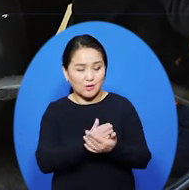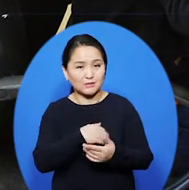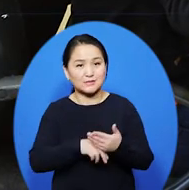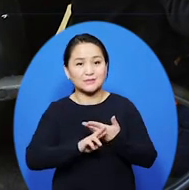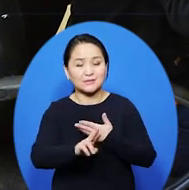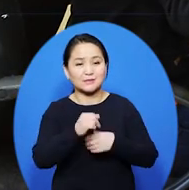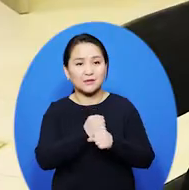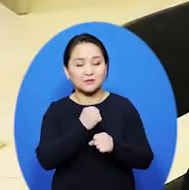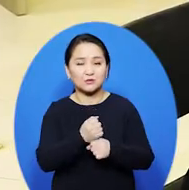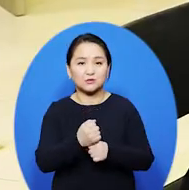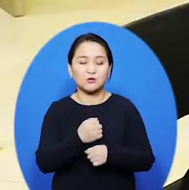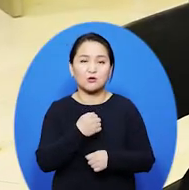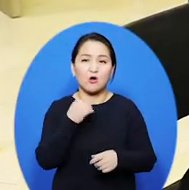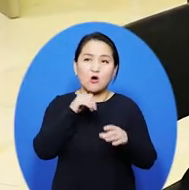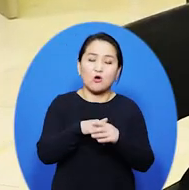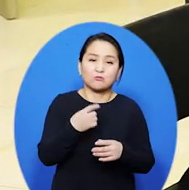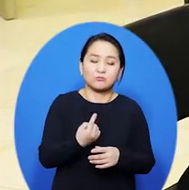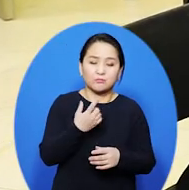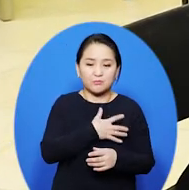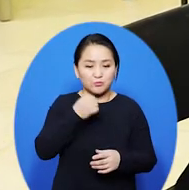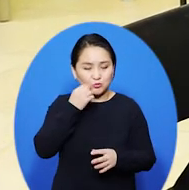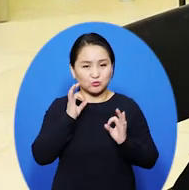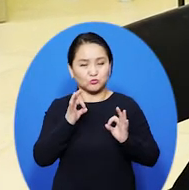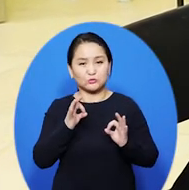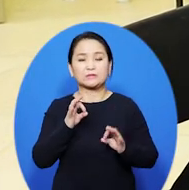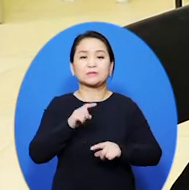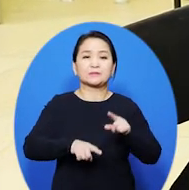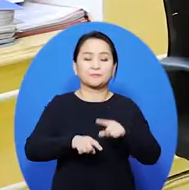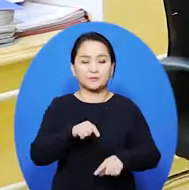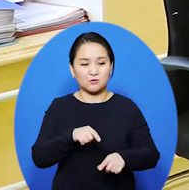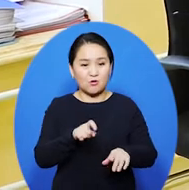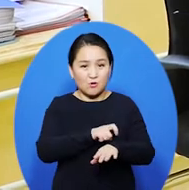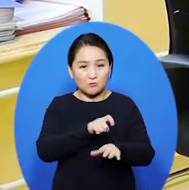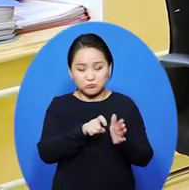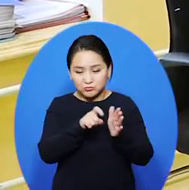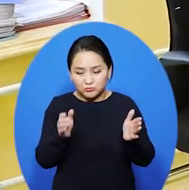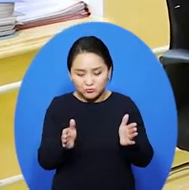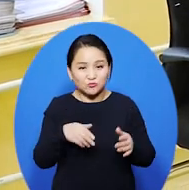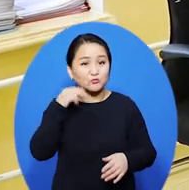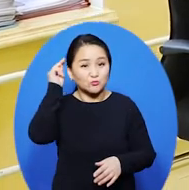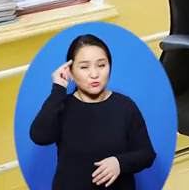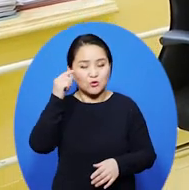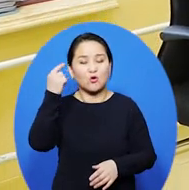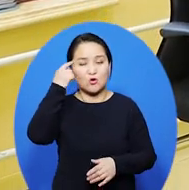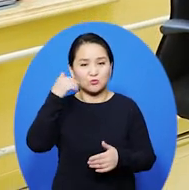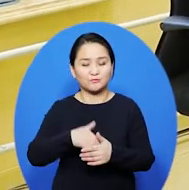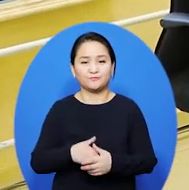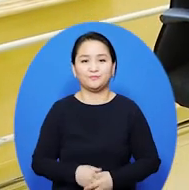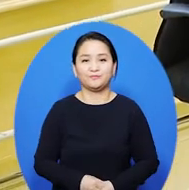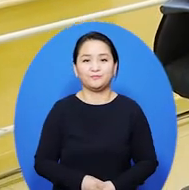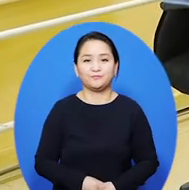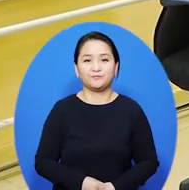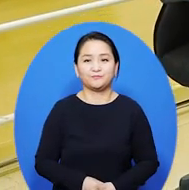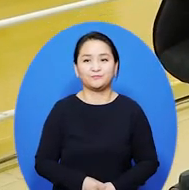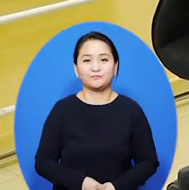байгаа тул цаашдаа ажлын байранд ямар хүлээлт тавих, хэрхэн биеэ зөв зохистой авч явахд богино хугацаанд суралцах тухай ойлголтыг